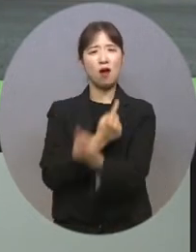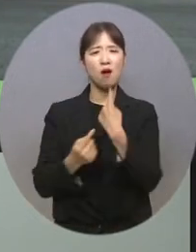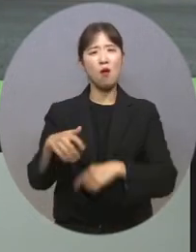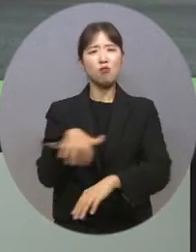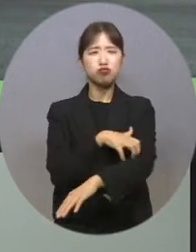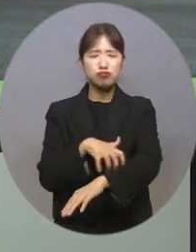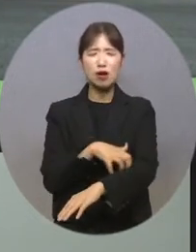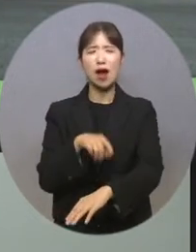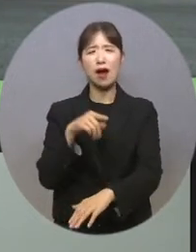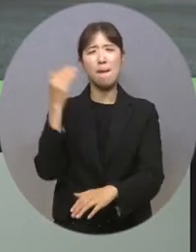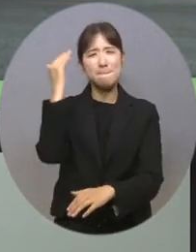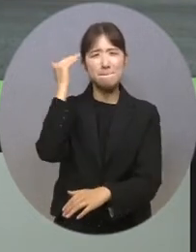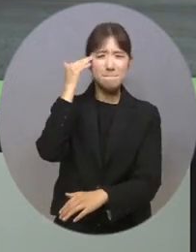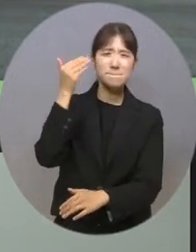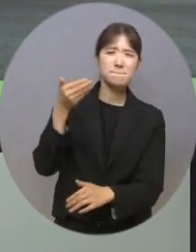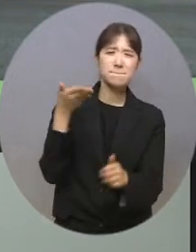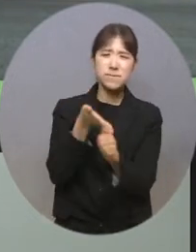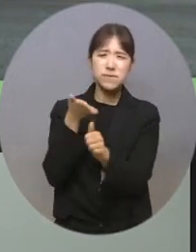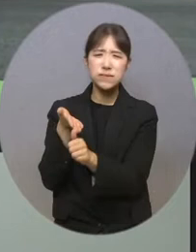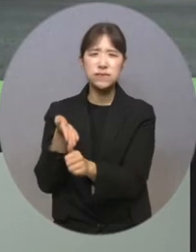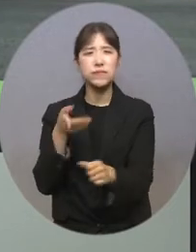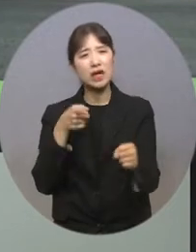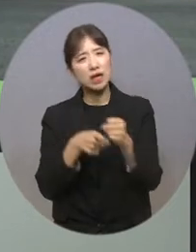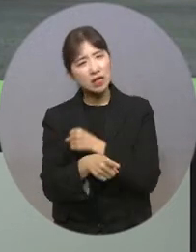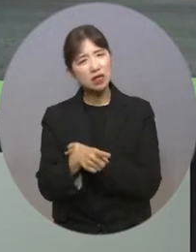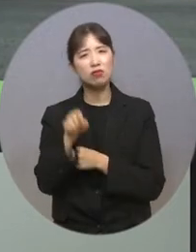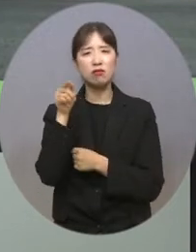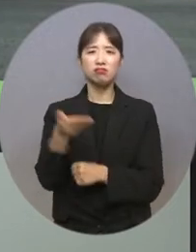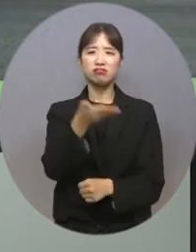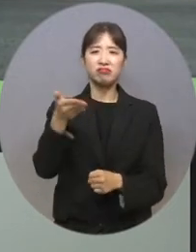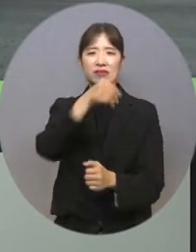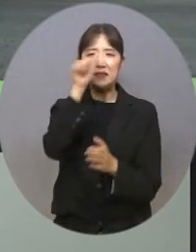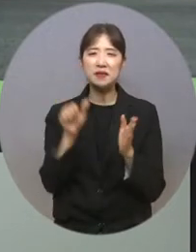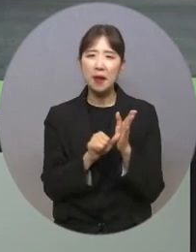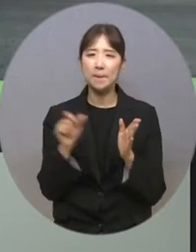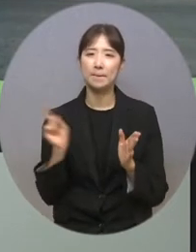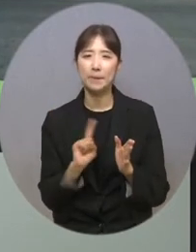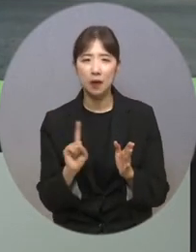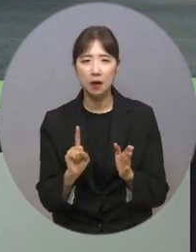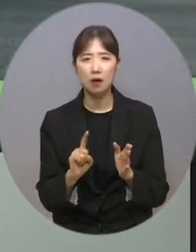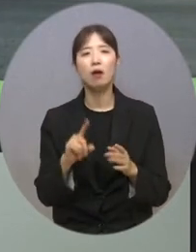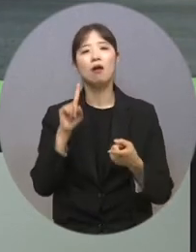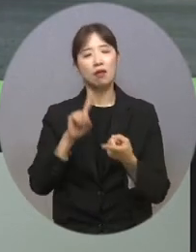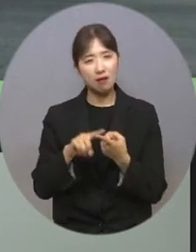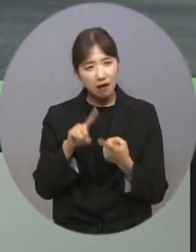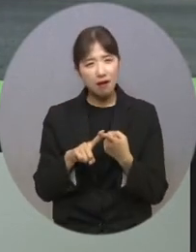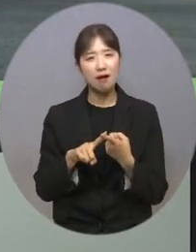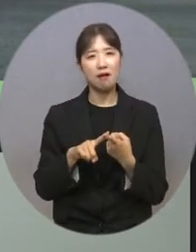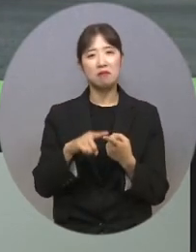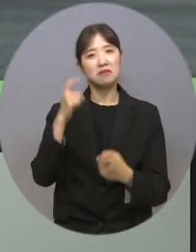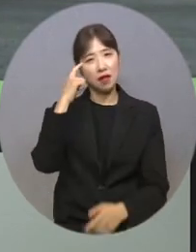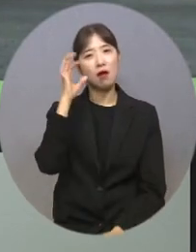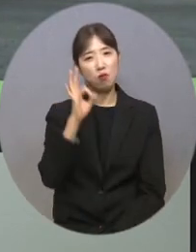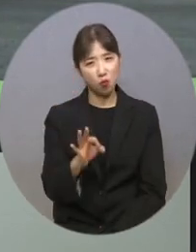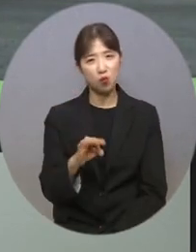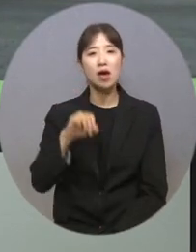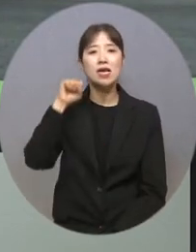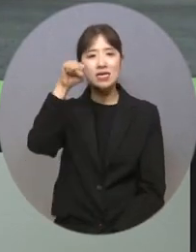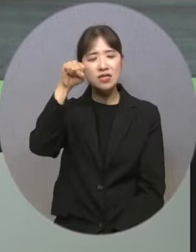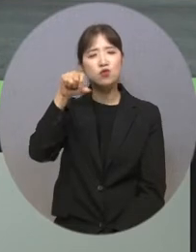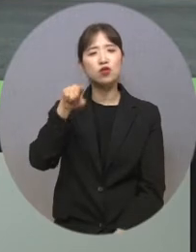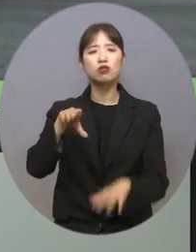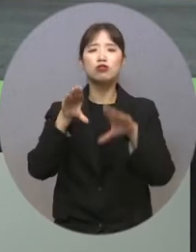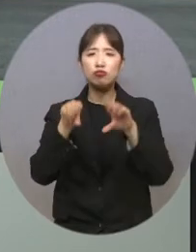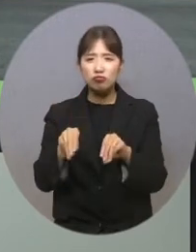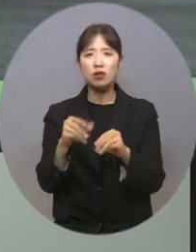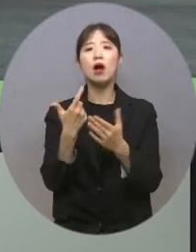불편을 야기하게 할 수 밖에 없었는지 그들의 삶이 어떤지 더 들여다보고 시위를 중단하게 할 수